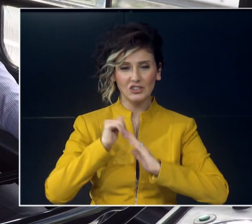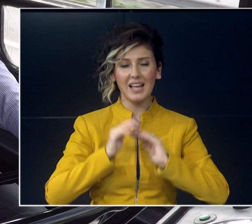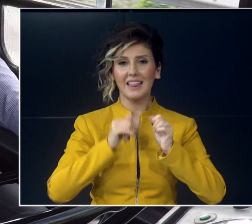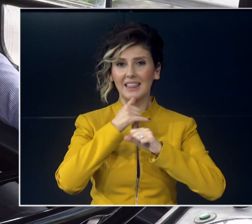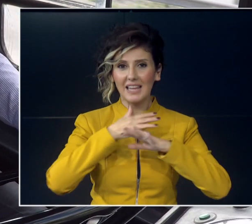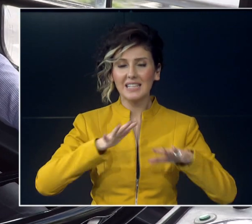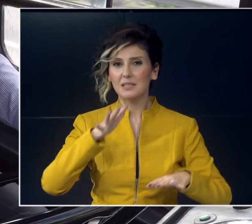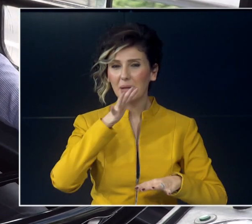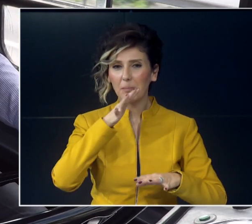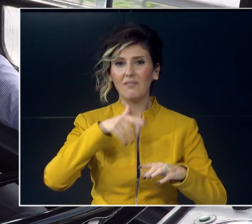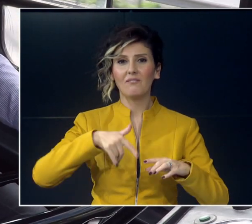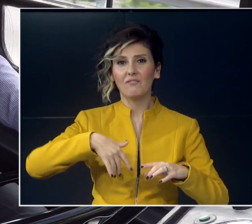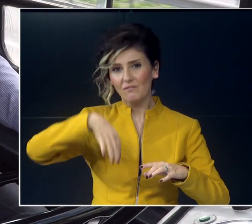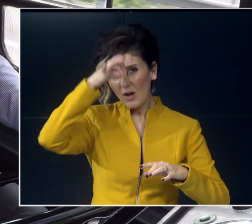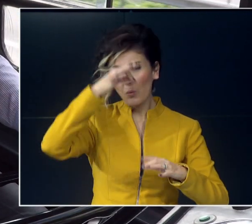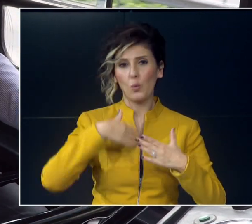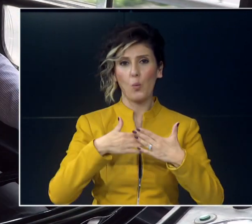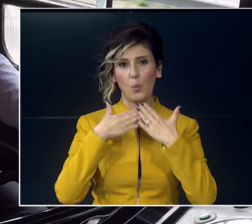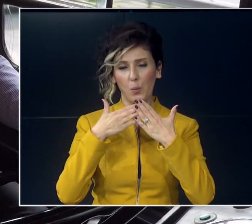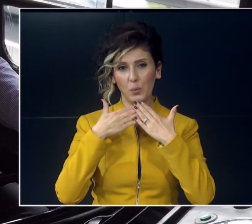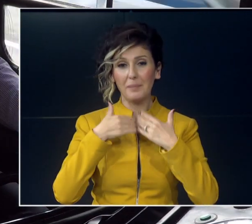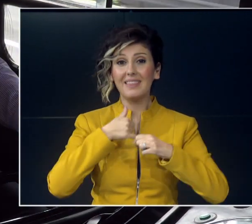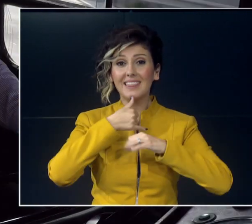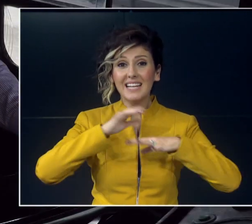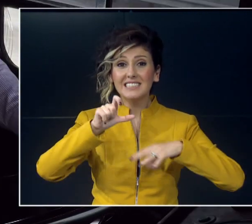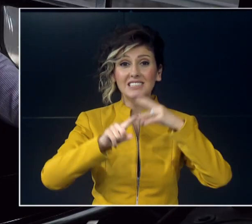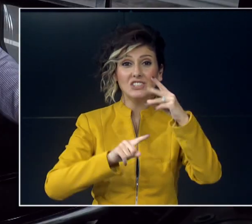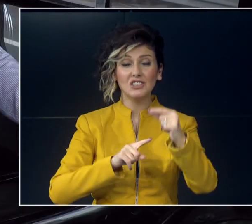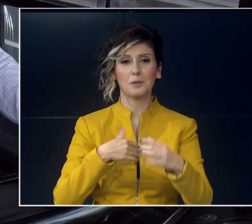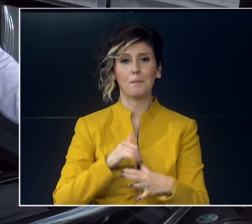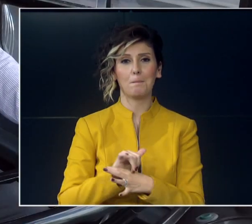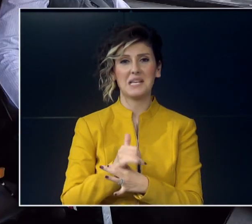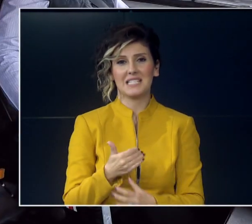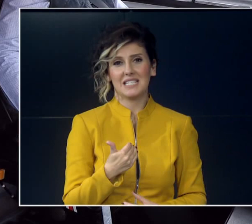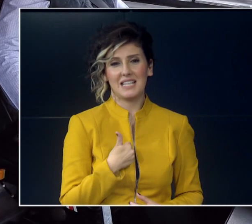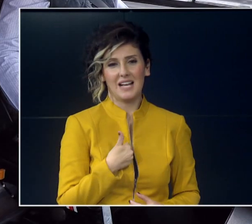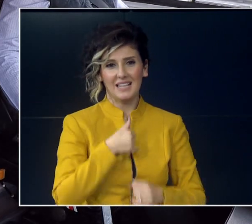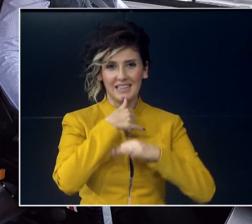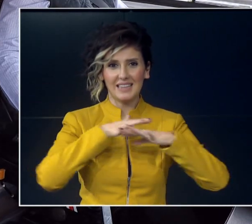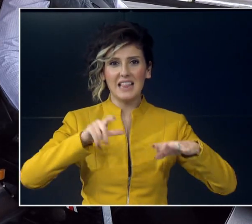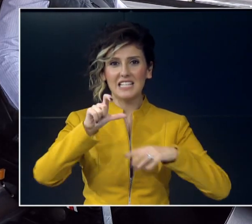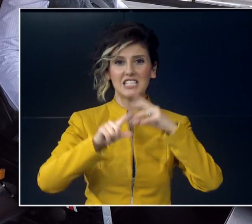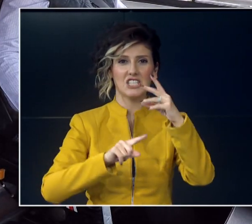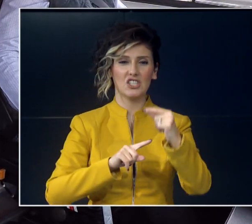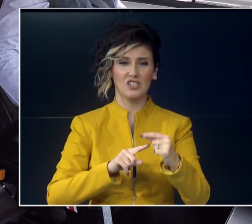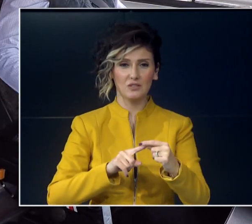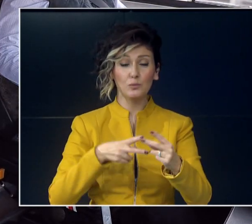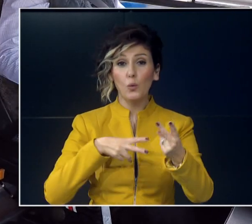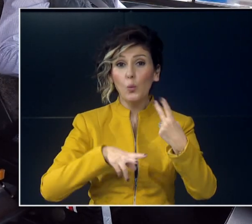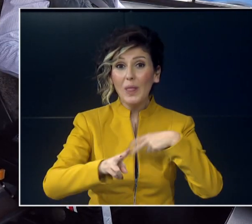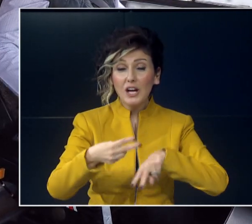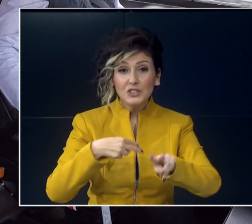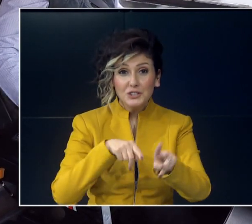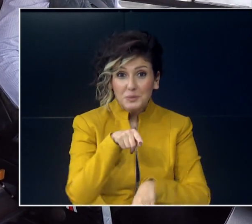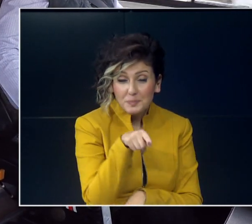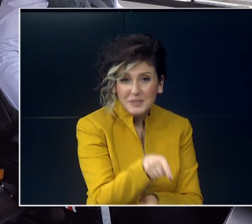okudum. Hemen denizciyim. Mesleğim denizcilik. Ya ulaşım işi